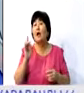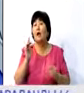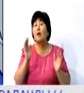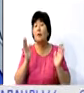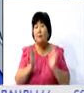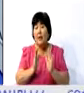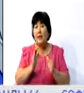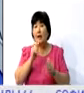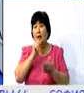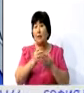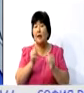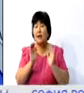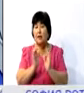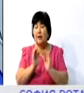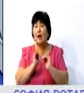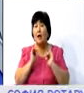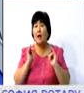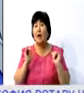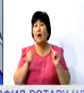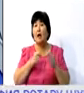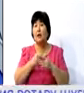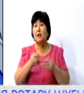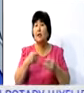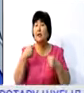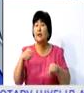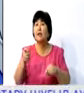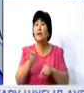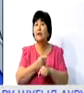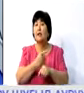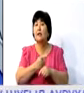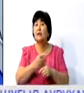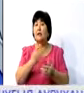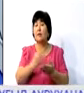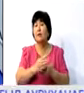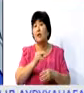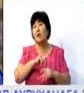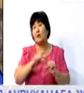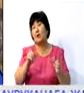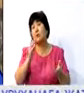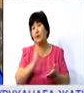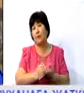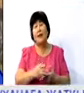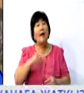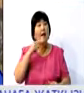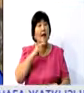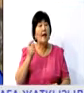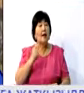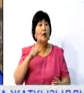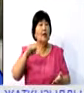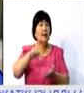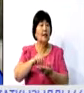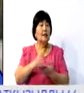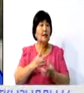аламыз, асырап өсіріп болғаннан кейін бізді сататында, бізді сатып алатында мекемеміз бар дегендей. Экономиканың тірегі